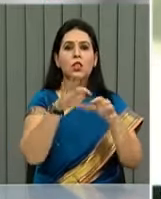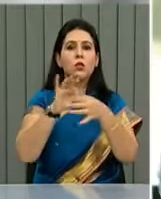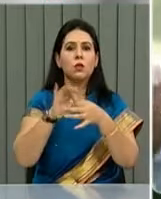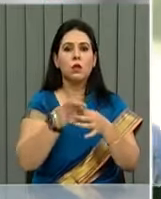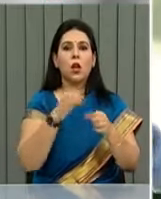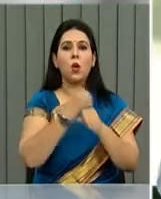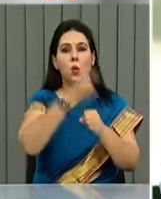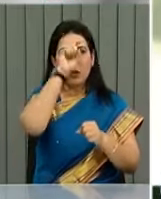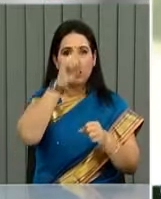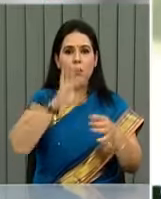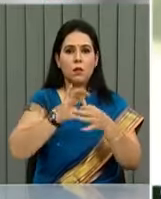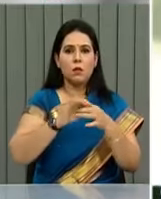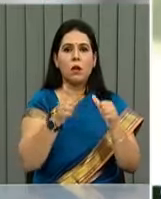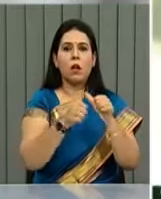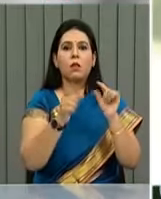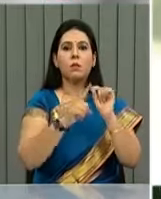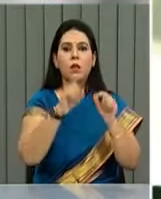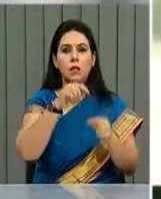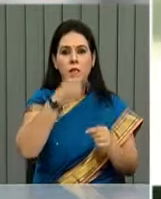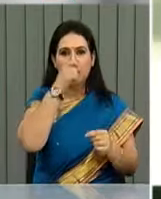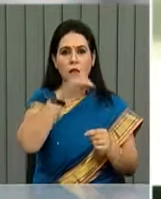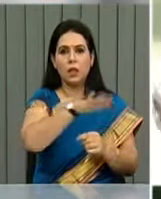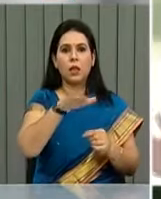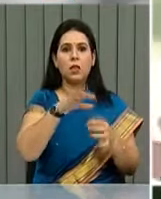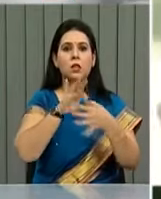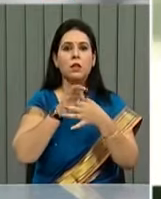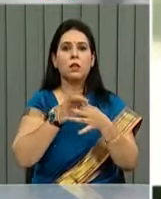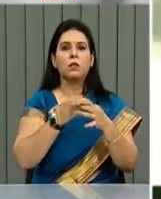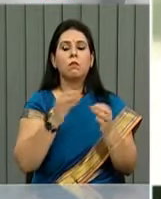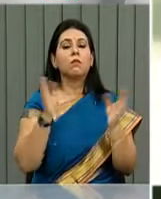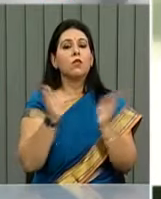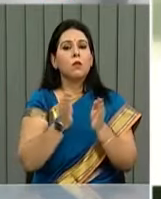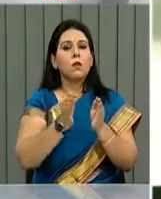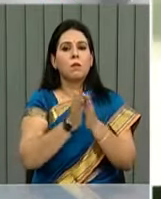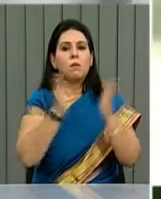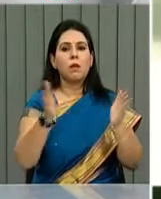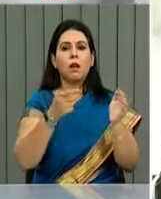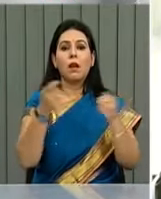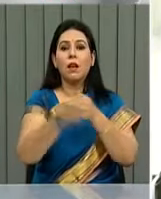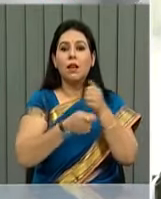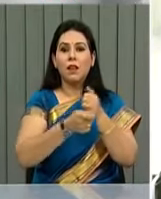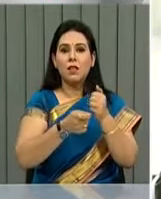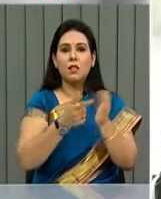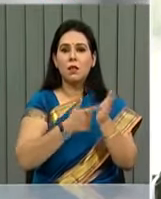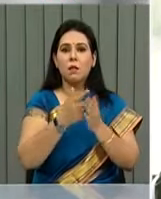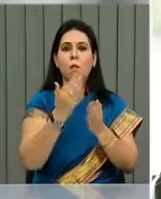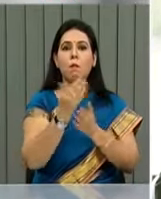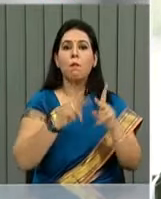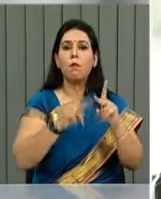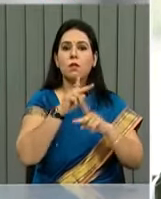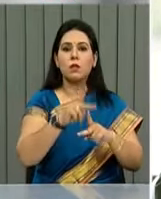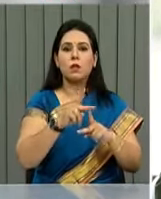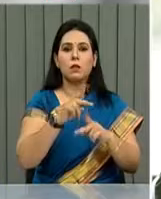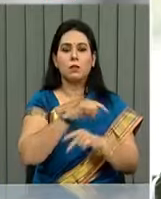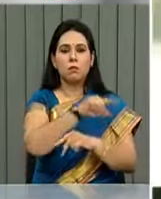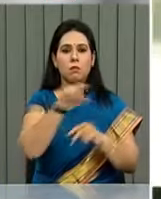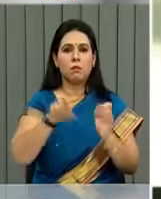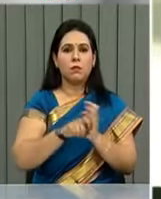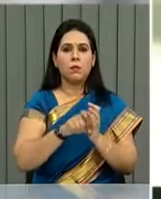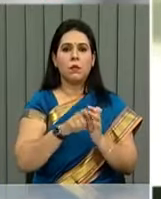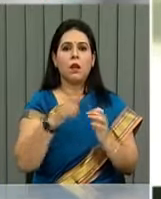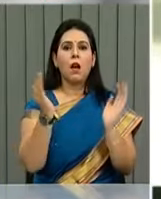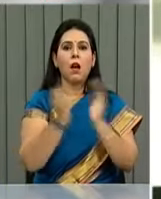नदियां जोड़ दी, आंध्र प्रदेश ने नदियां जोड़ दी, तो छोटे और बड़े दोनों इरिगेशन प्रोजेक्ट्स के माध्यम से हम एक प्रकार से